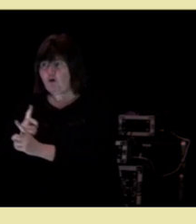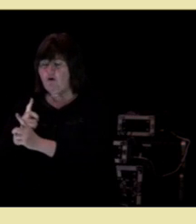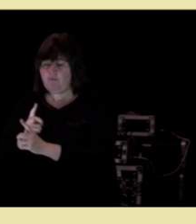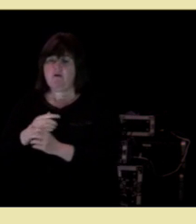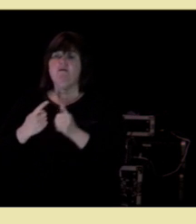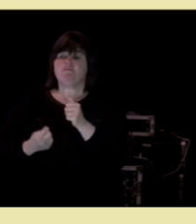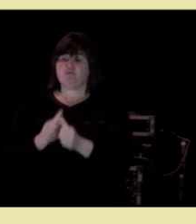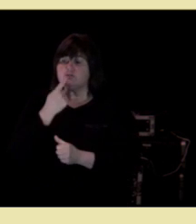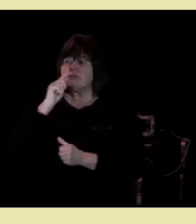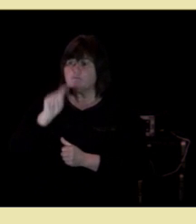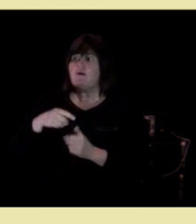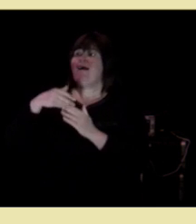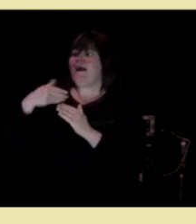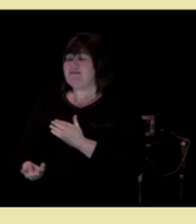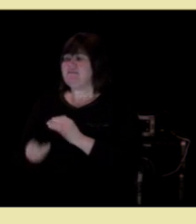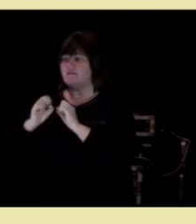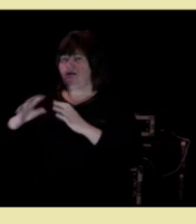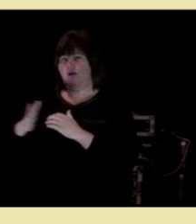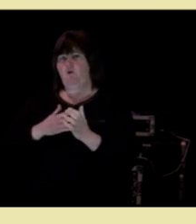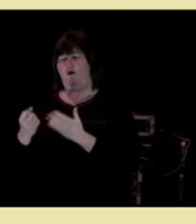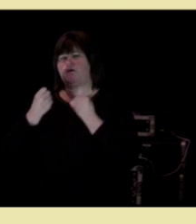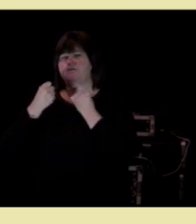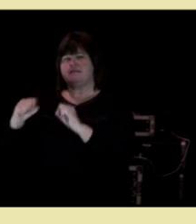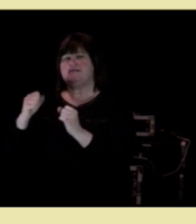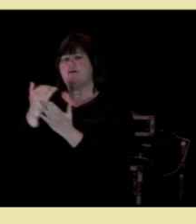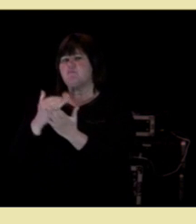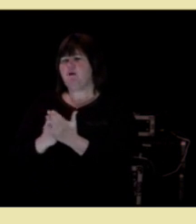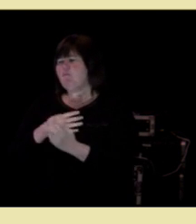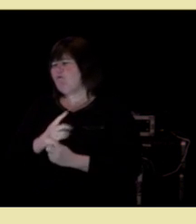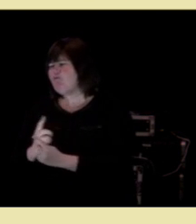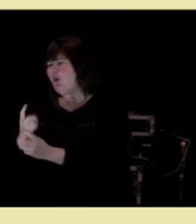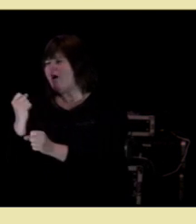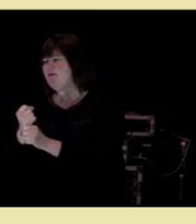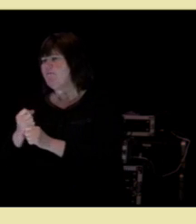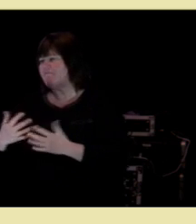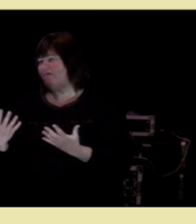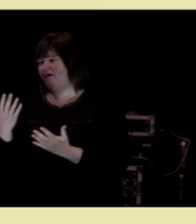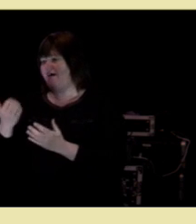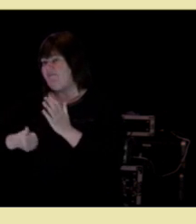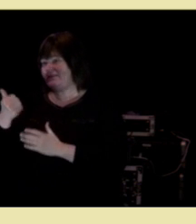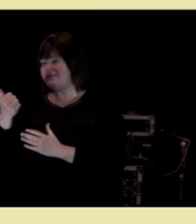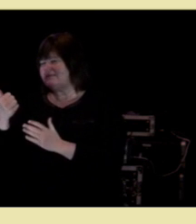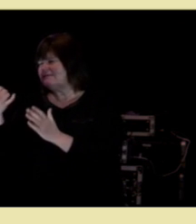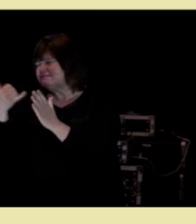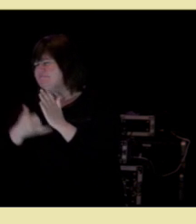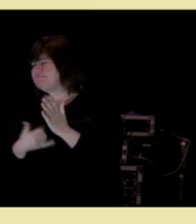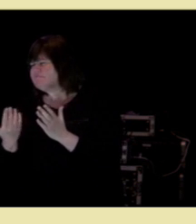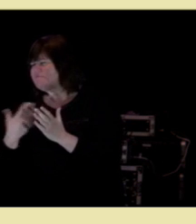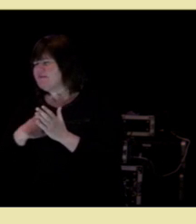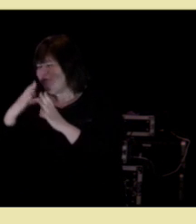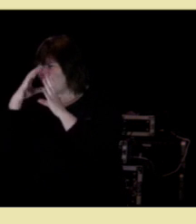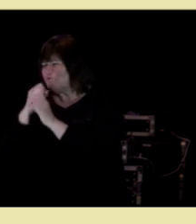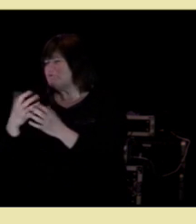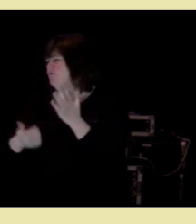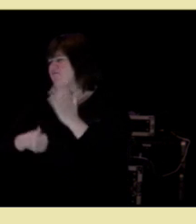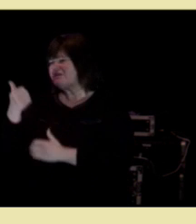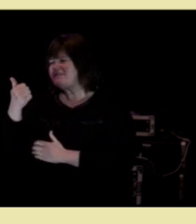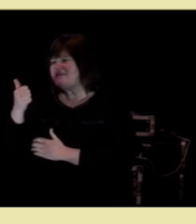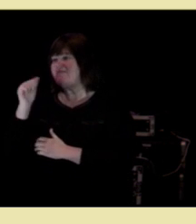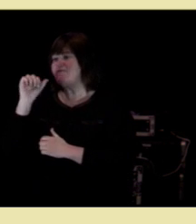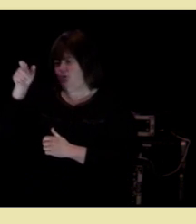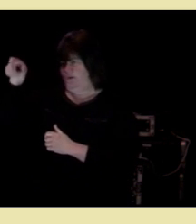en tiltaksplan og følge opp det arbeidet som viktig, de fokusene som viktige for brukeren. Og så kommer da sirkelen